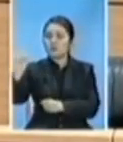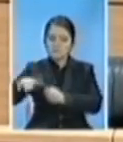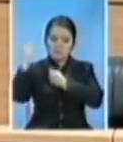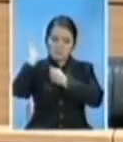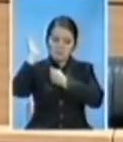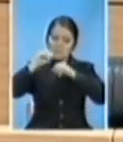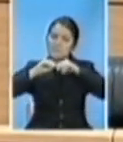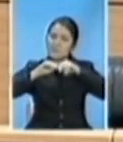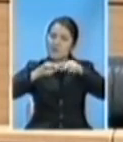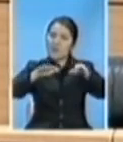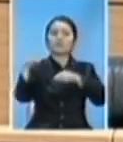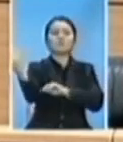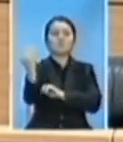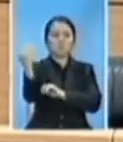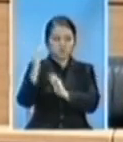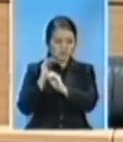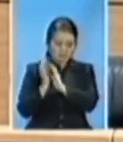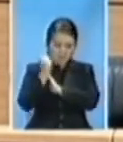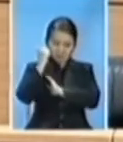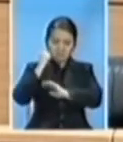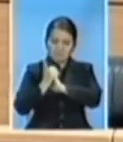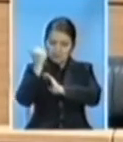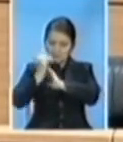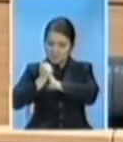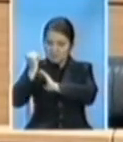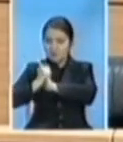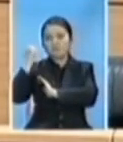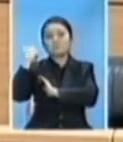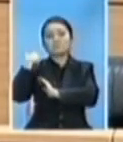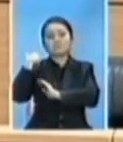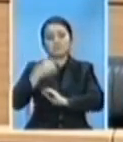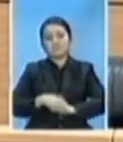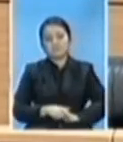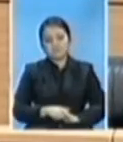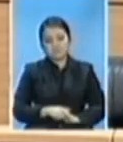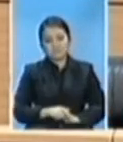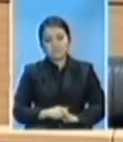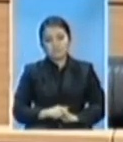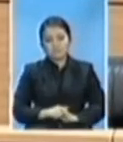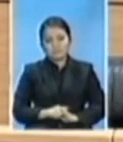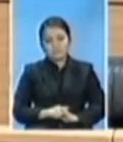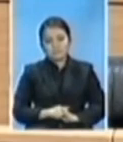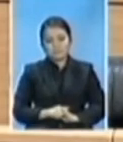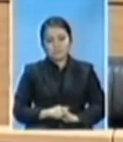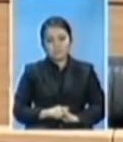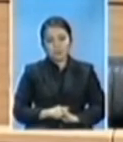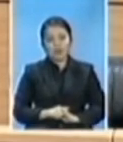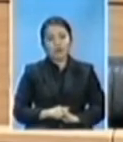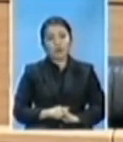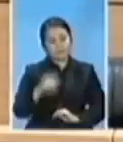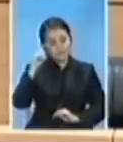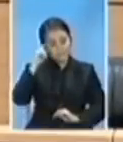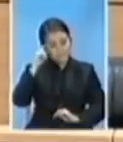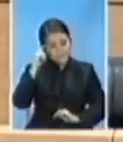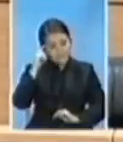ทีวีเก่งอย่างนั้นเก่งอย่างนี้เพราะหลงไป